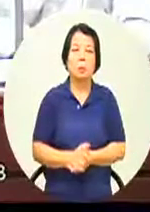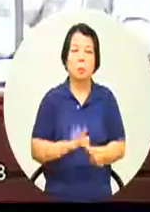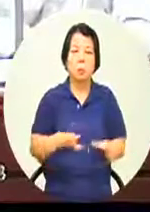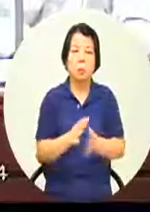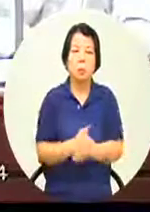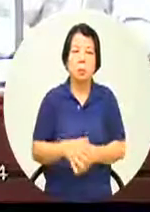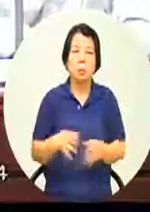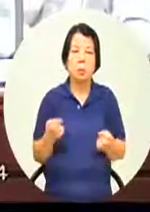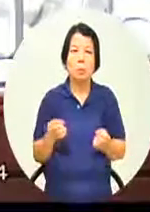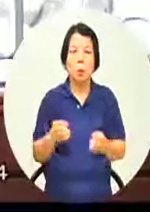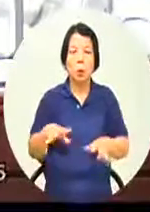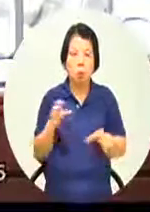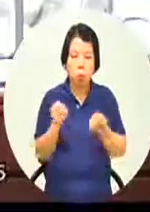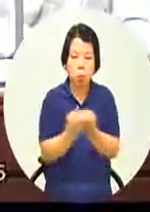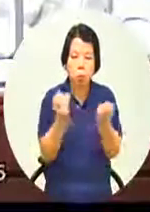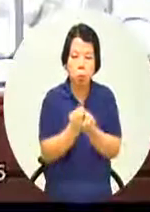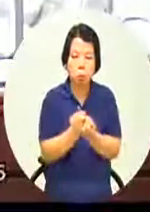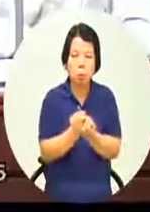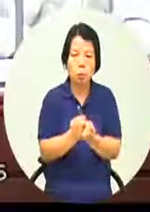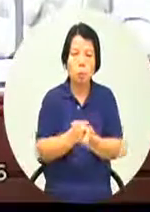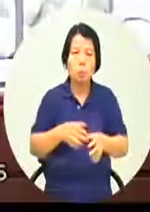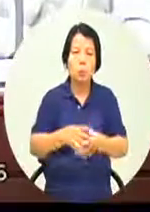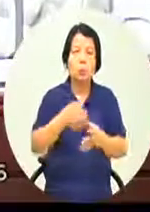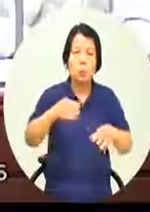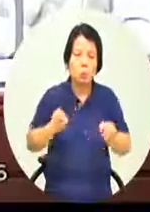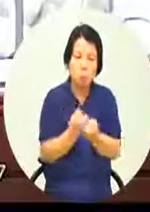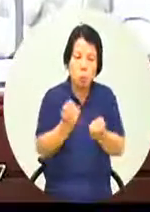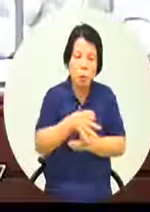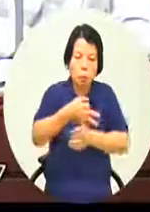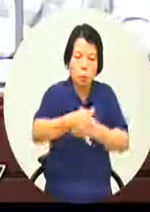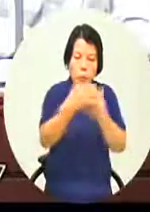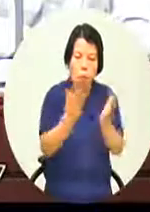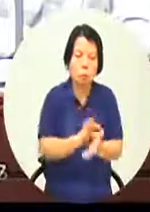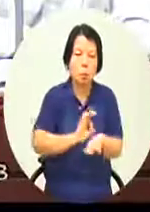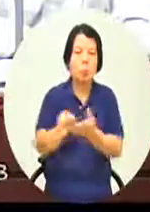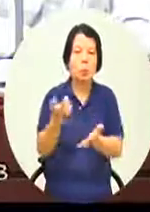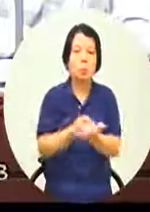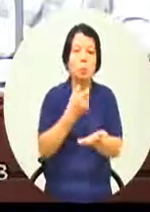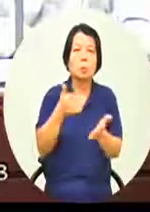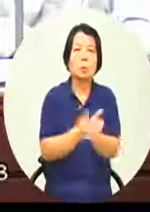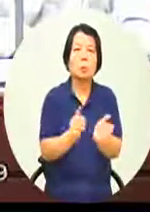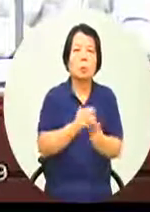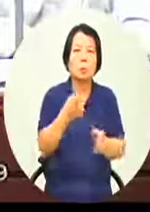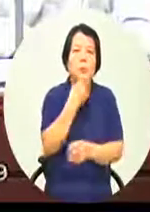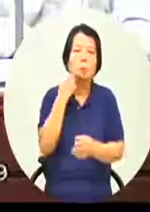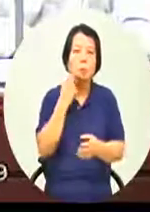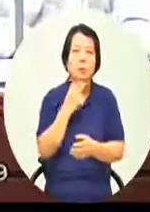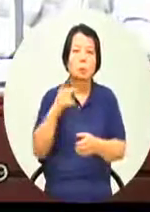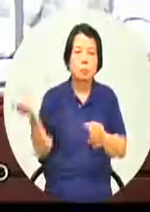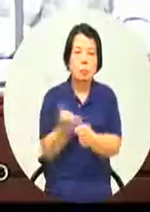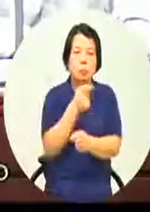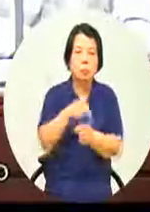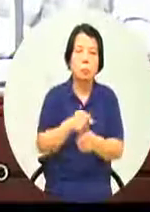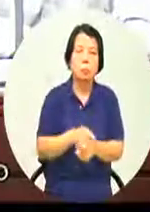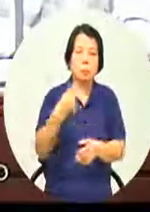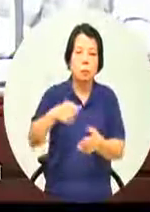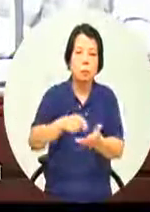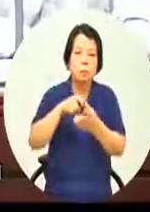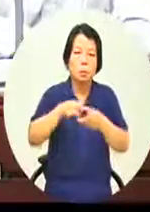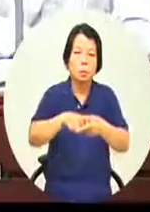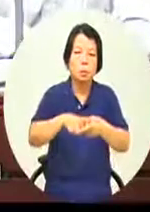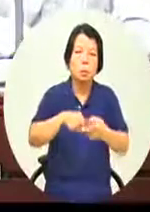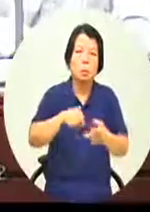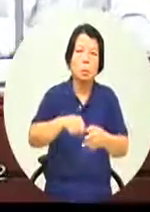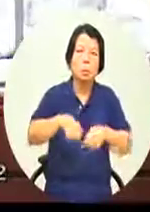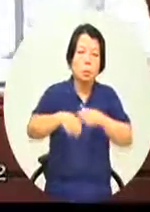准金哈、哦、已经用完，所以后面像我们莫兰地以及梅基台风的这一些灾修工程，我们会报到行政院